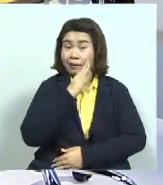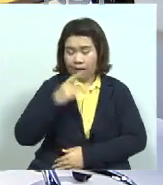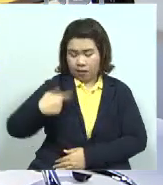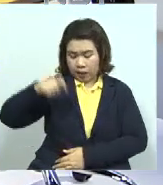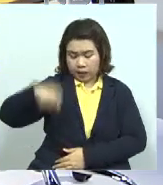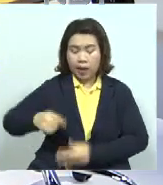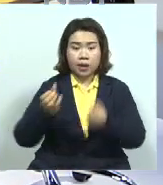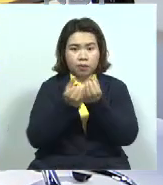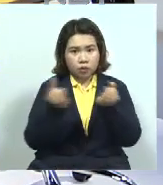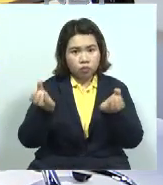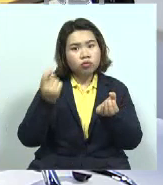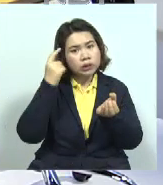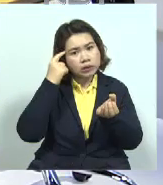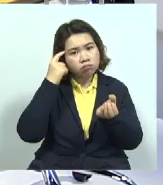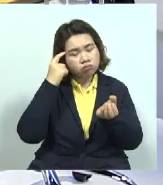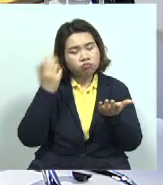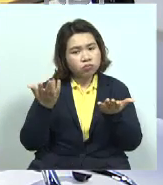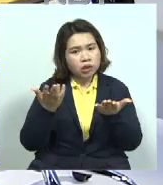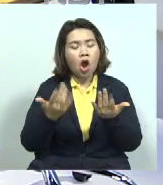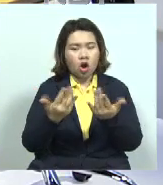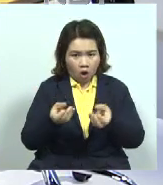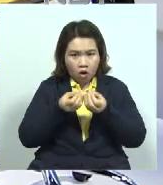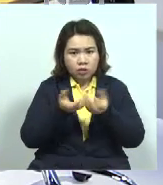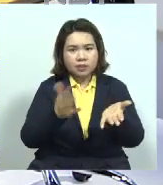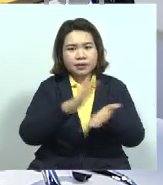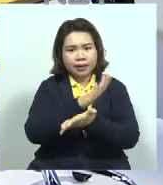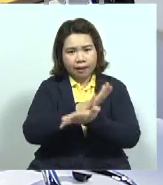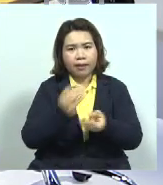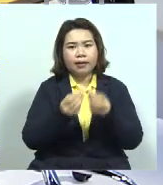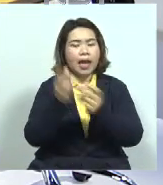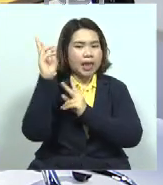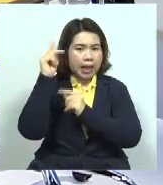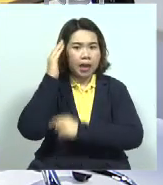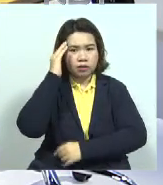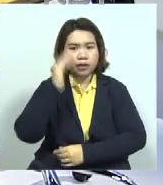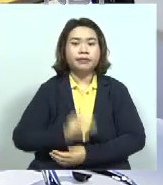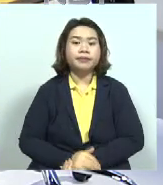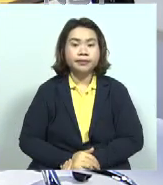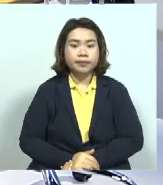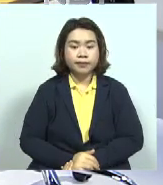นูญมีมติออกมาแล้วนะคะก็จะมีการแจกเอกสารข่าวให้กับสื่อมวลชนได้รับทราบต่อไปค่ะ